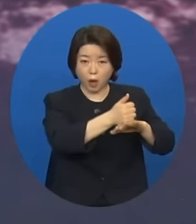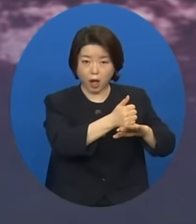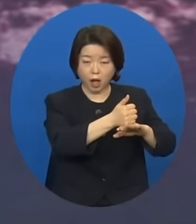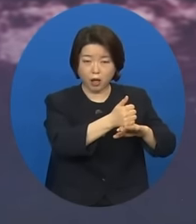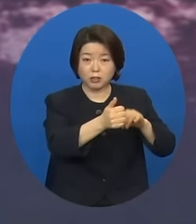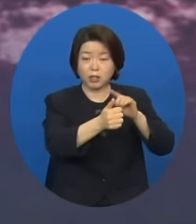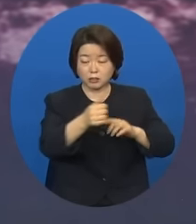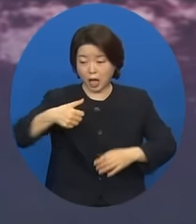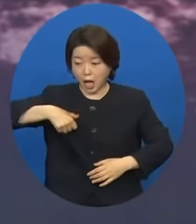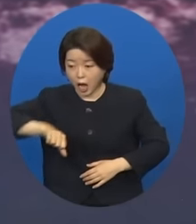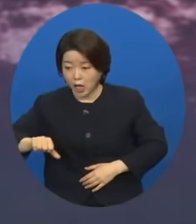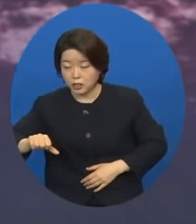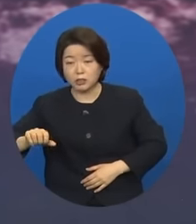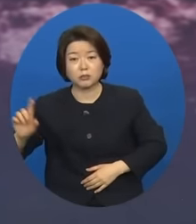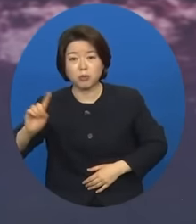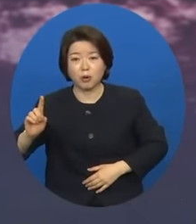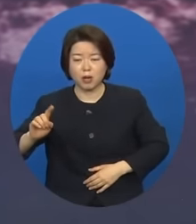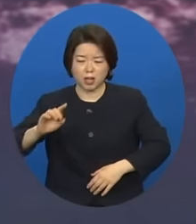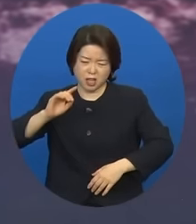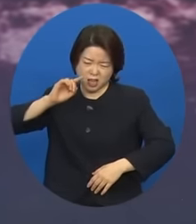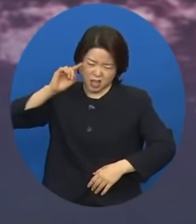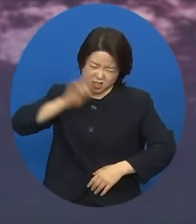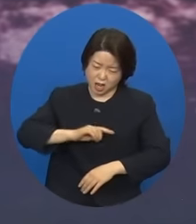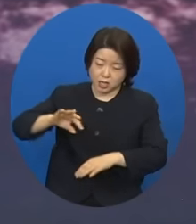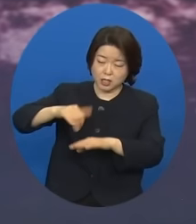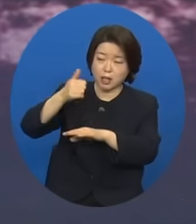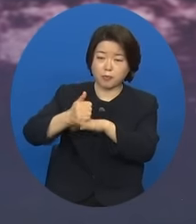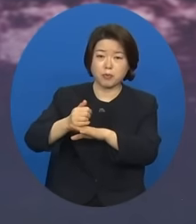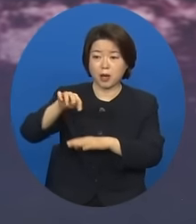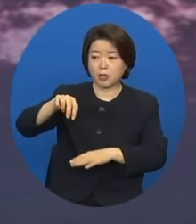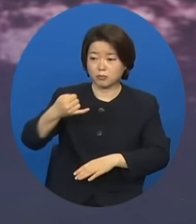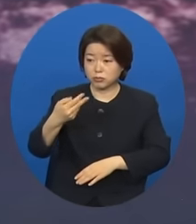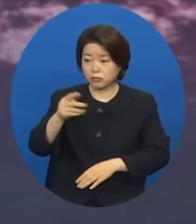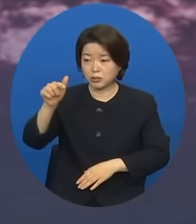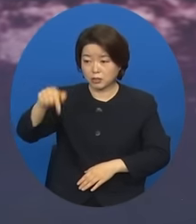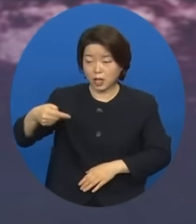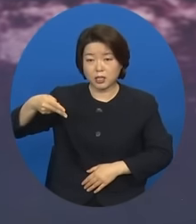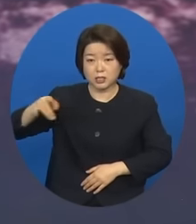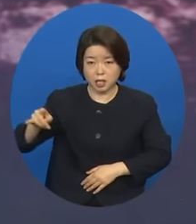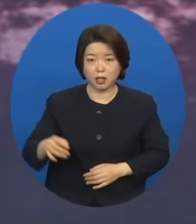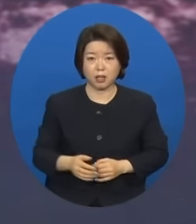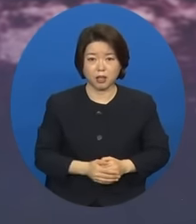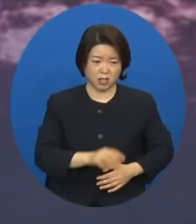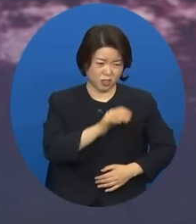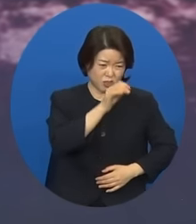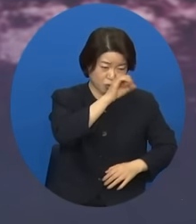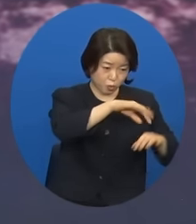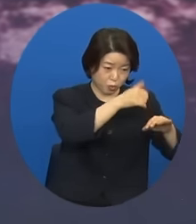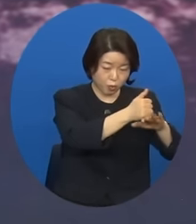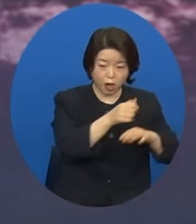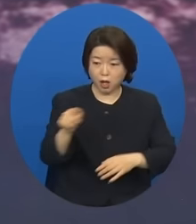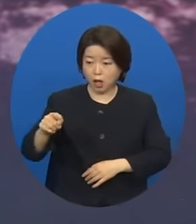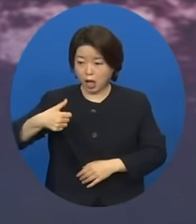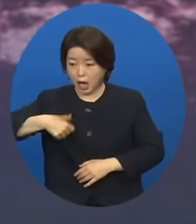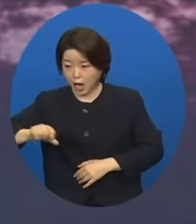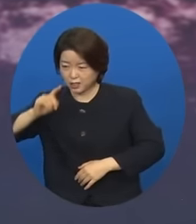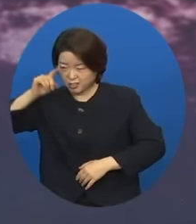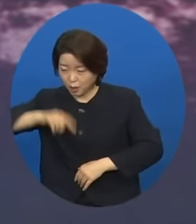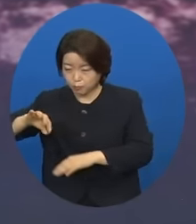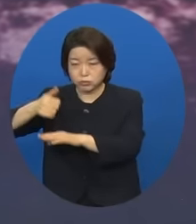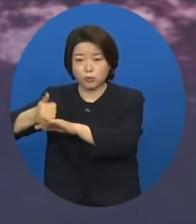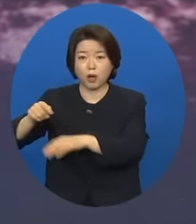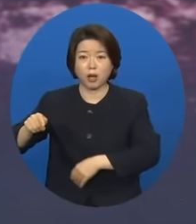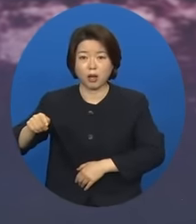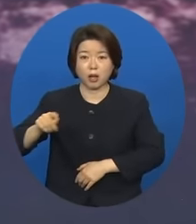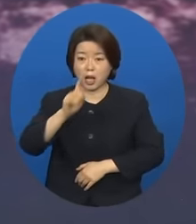문화가 나오잖아요 아니 어떻게 그렇게 선한 왕에서 그렇게 악한 왕이 나오냐 이거예요 한 세대만에 한 세대만이 그렇게 될